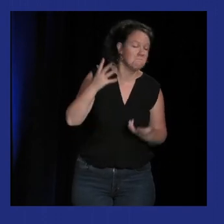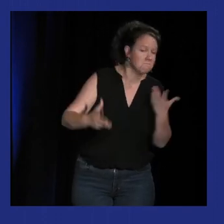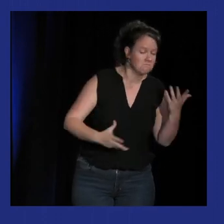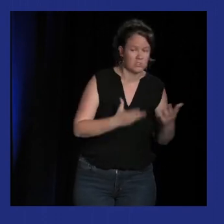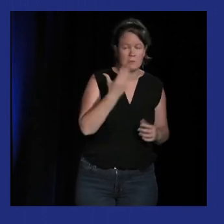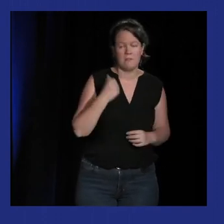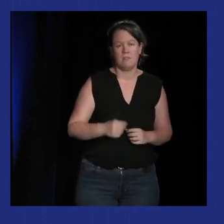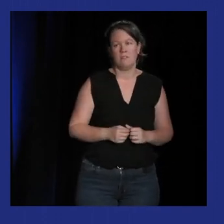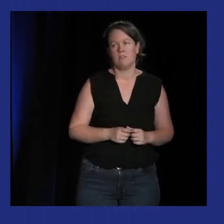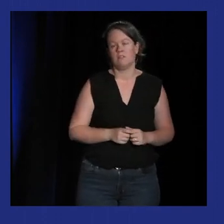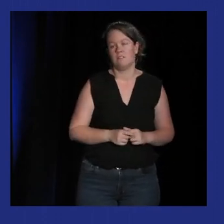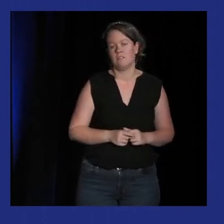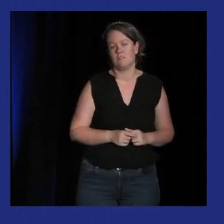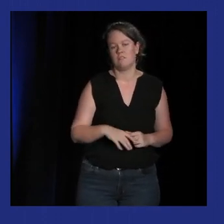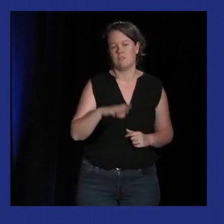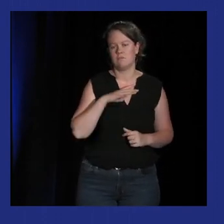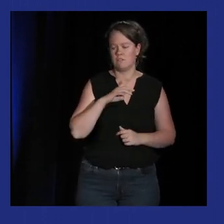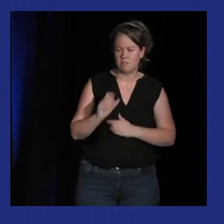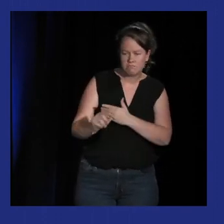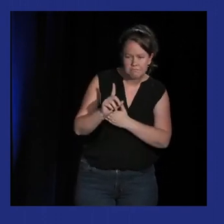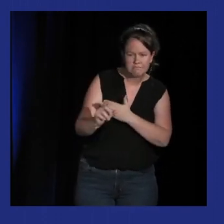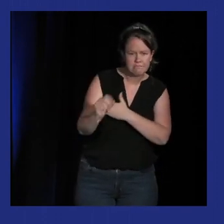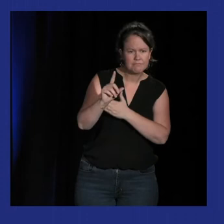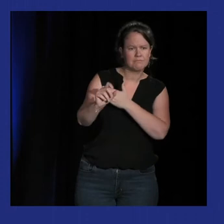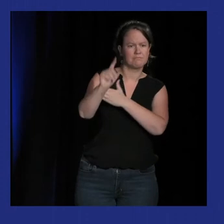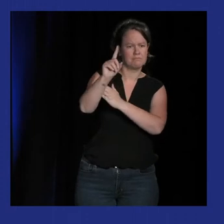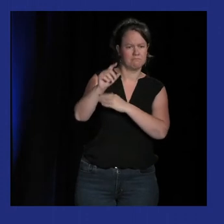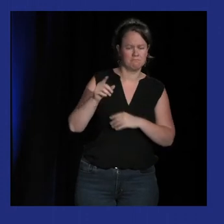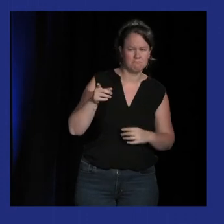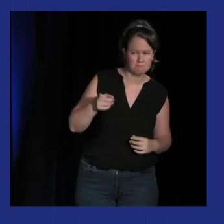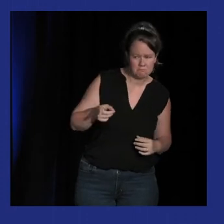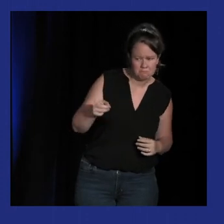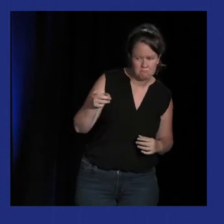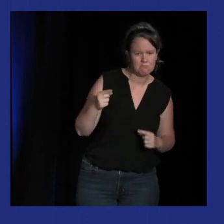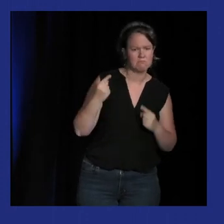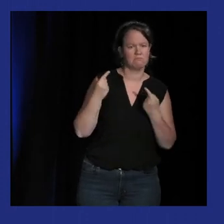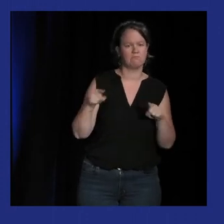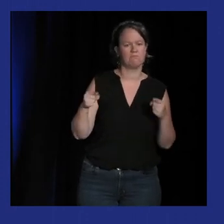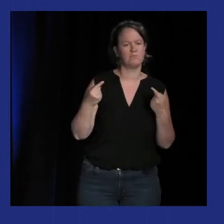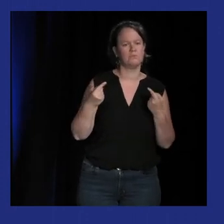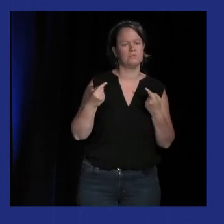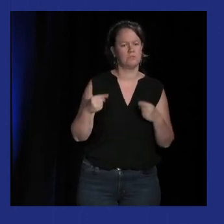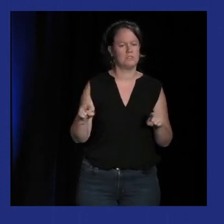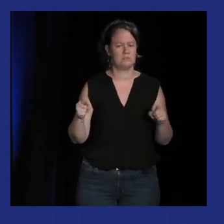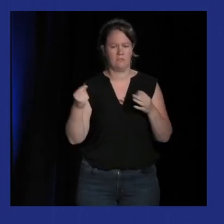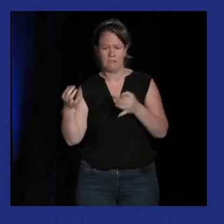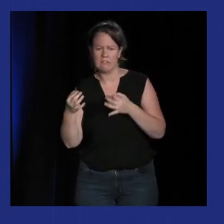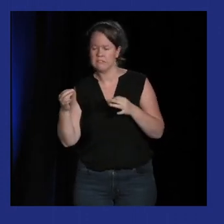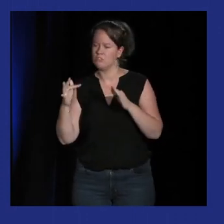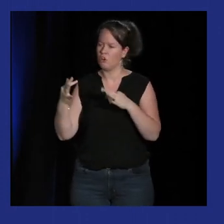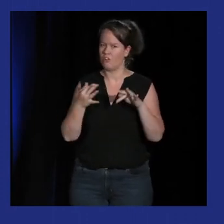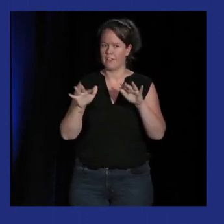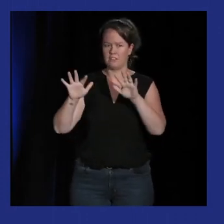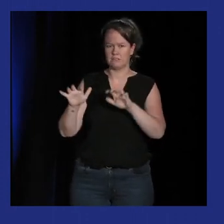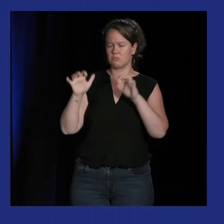mal aussi de enfin il y a de plus en plus d'initiatives qui ne sont pas purement musique classique d'orchestre je sais pas je pense